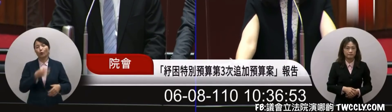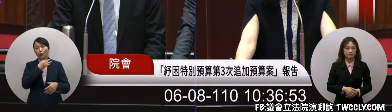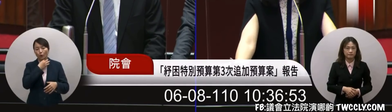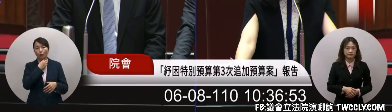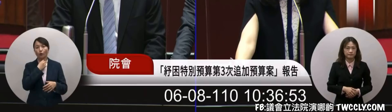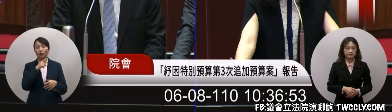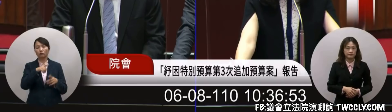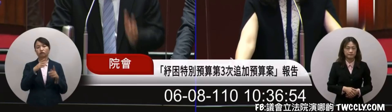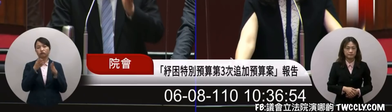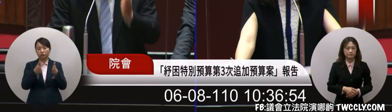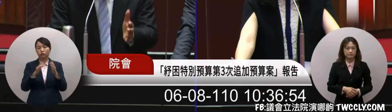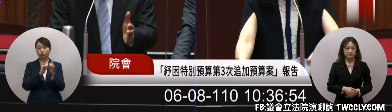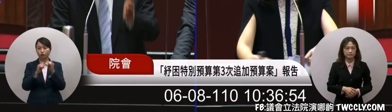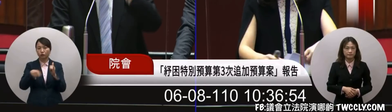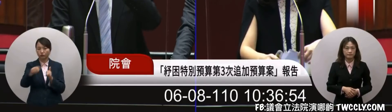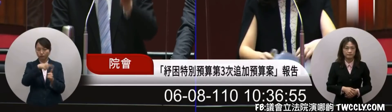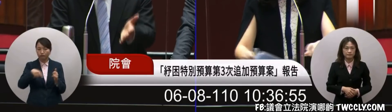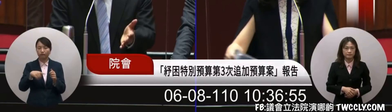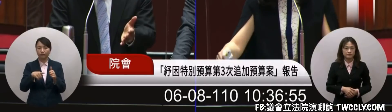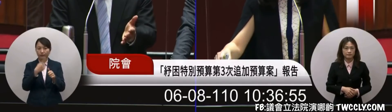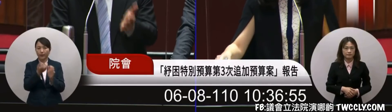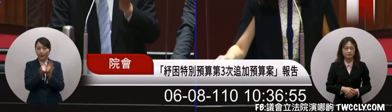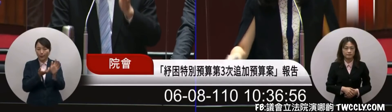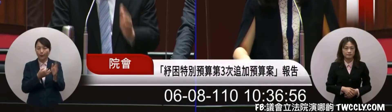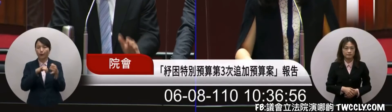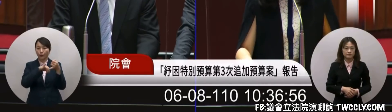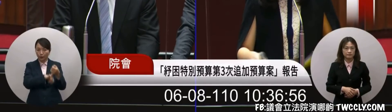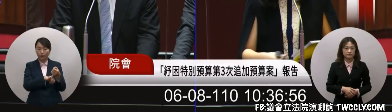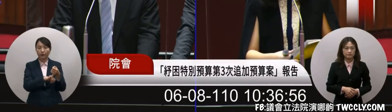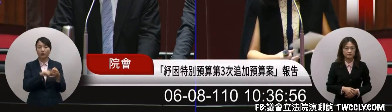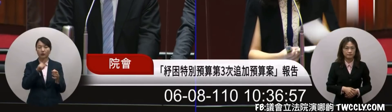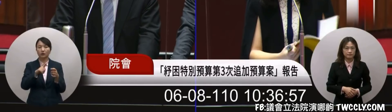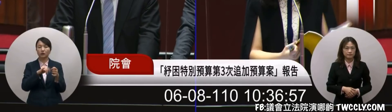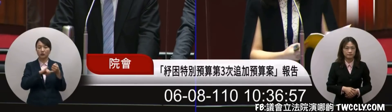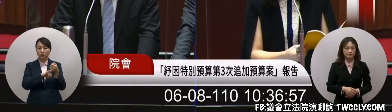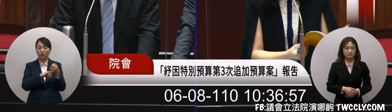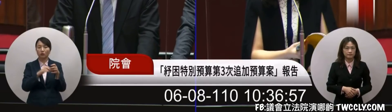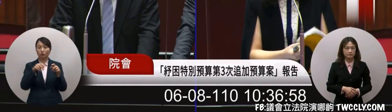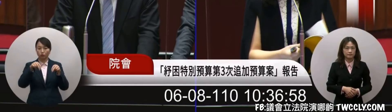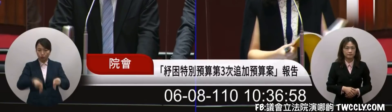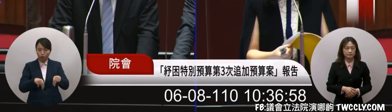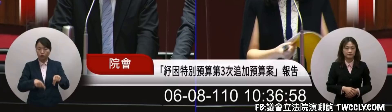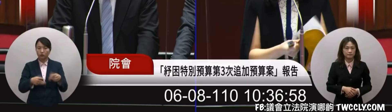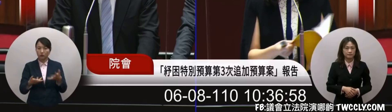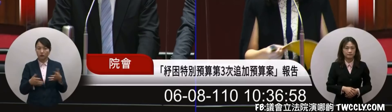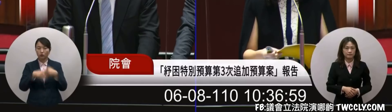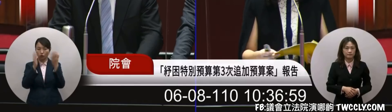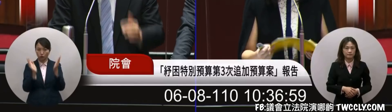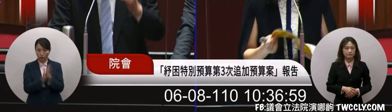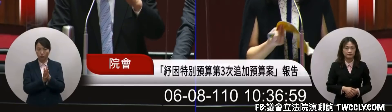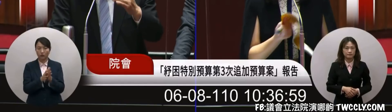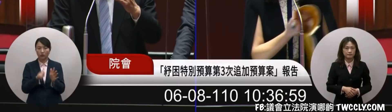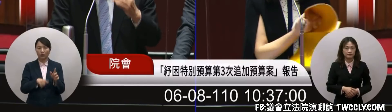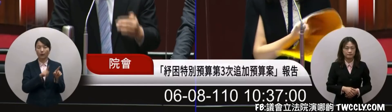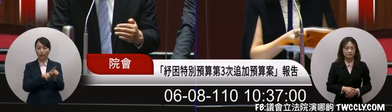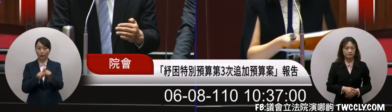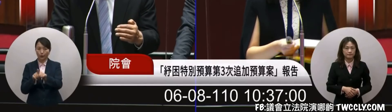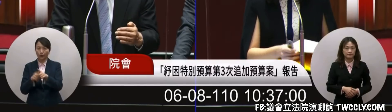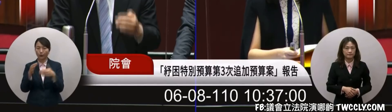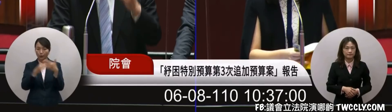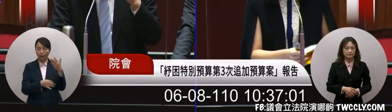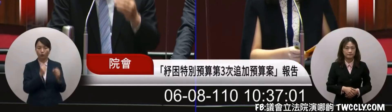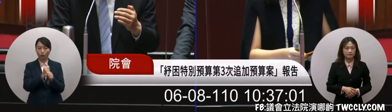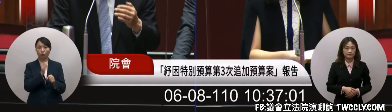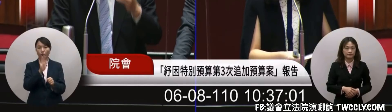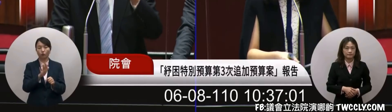会为国人健康来采购，相关的采购企业都依照相关的规